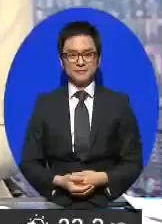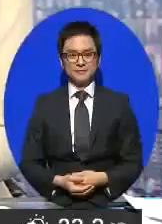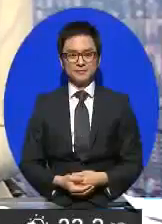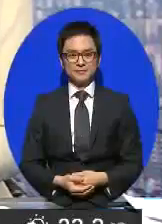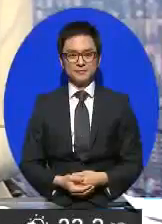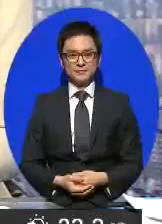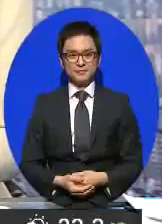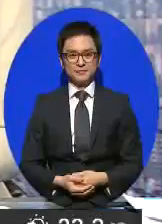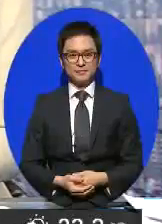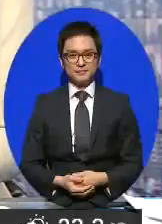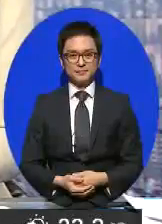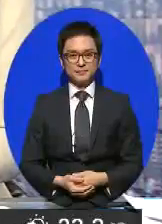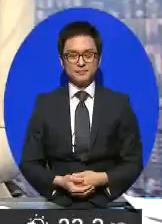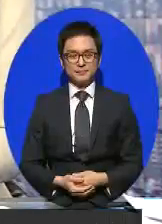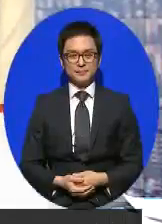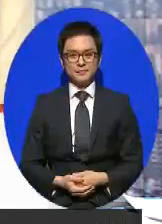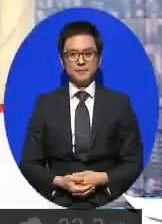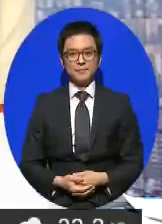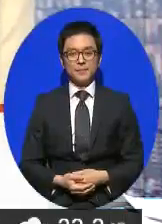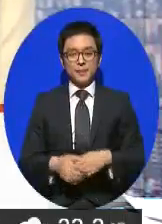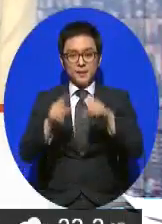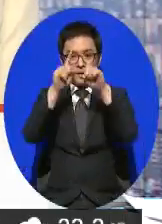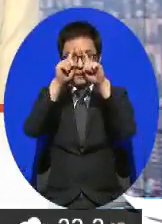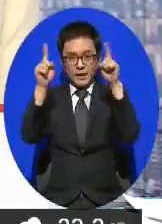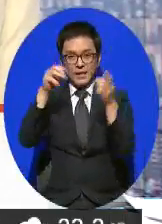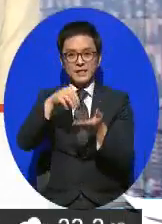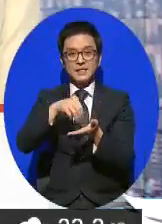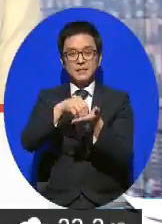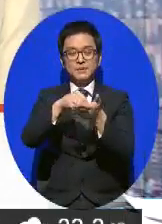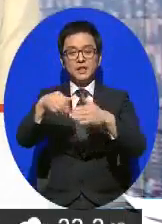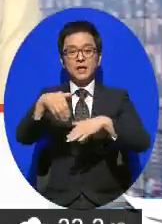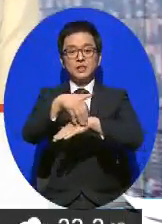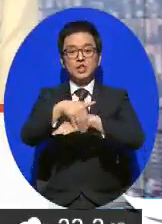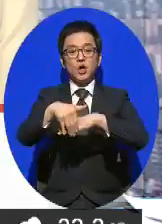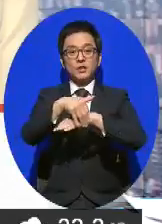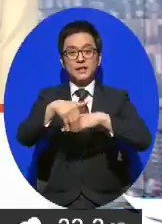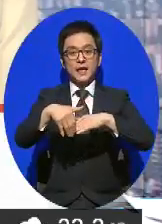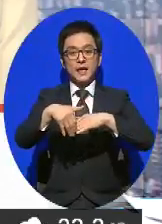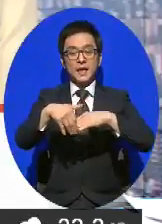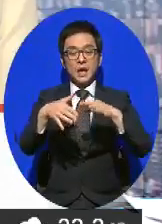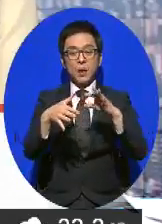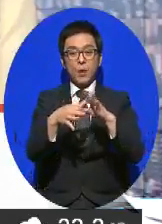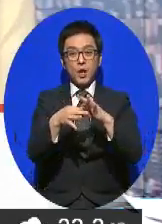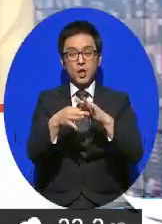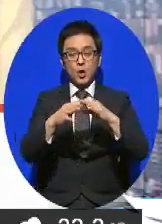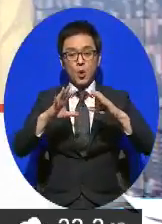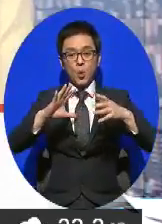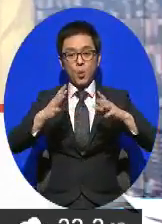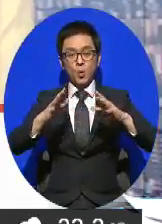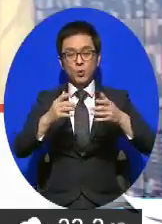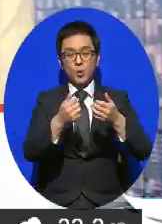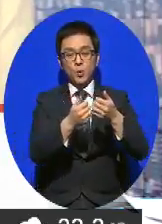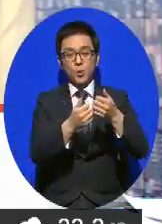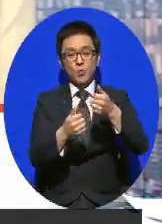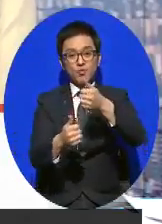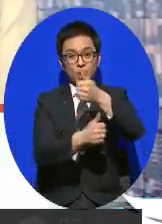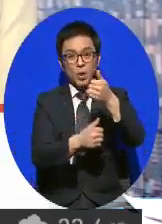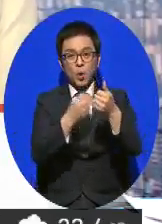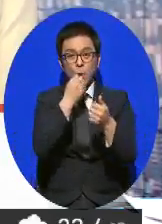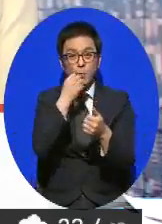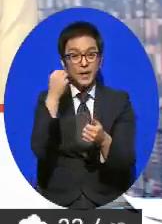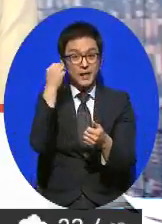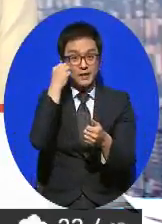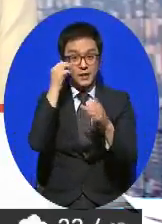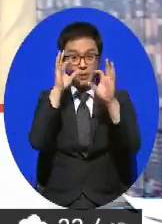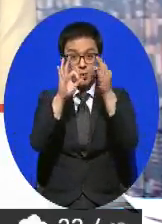다음 소식입니다. 입시 정책을 만드는 대입 공론화위원회가 운영하는 게시판이 논란을 빚고 있습니다. 한 명이 사실상